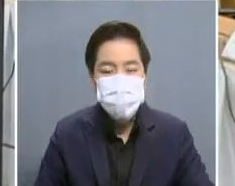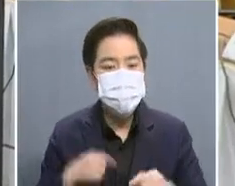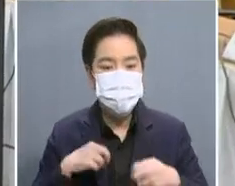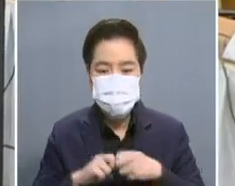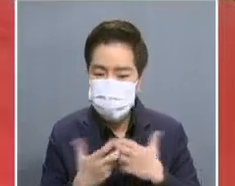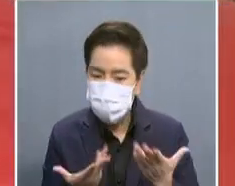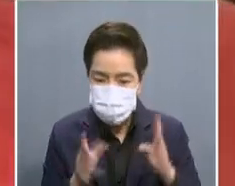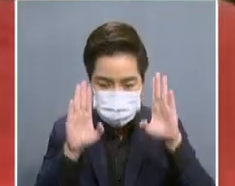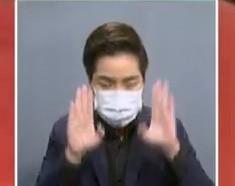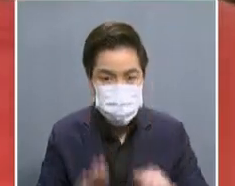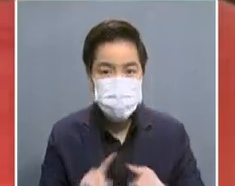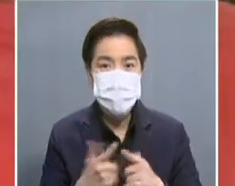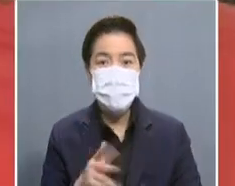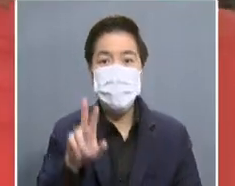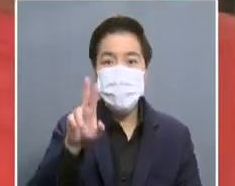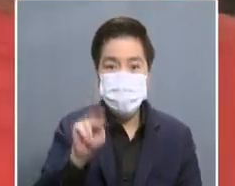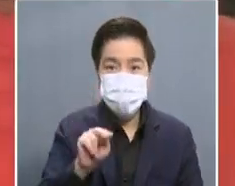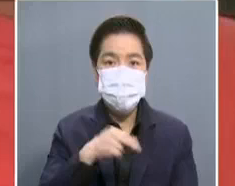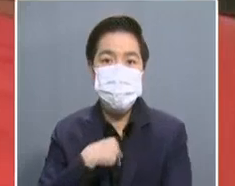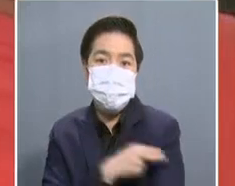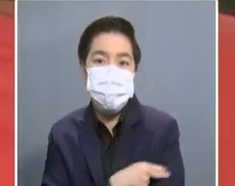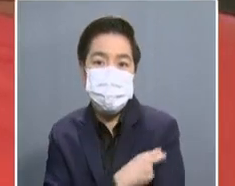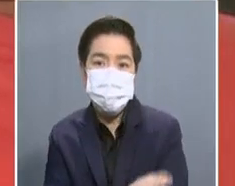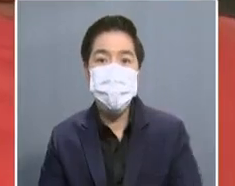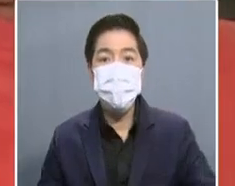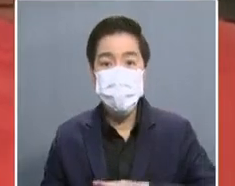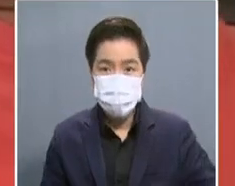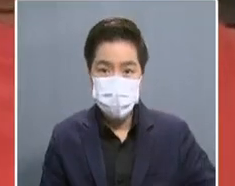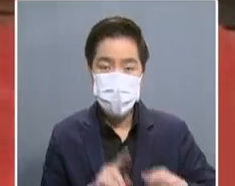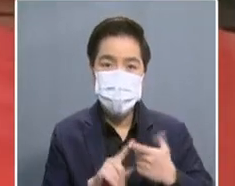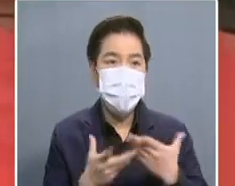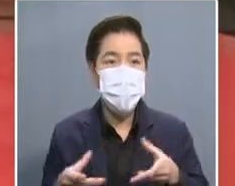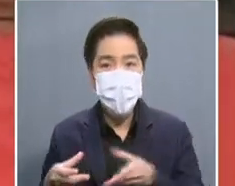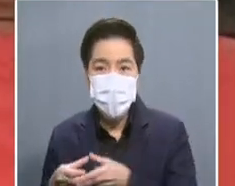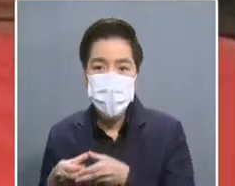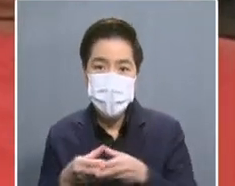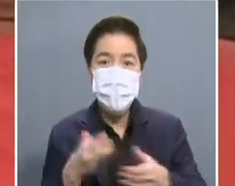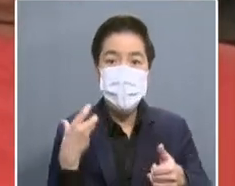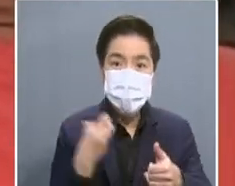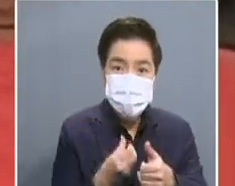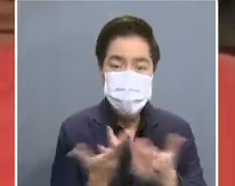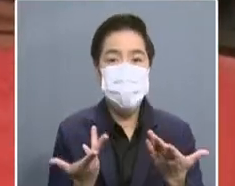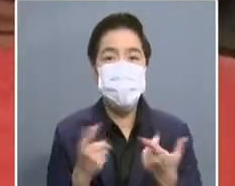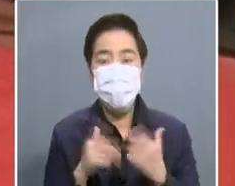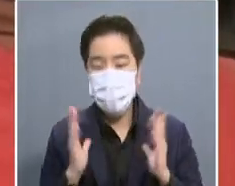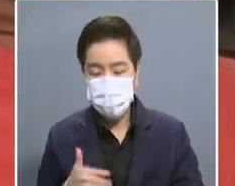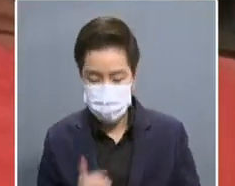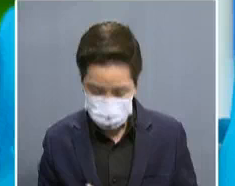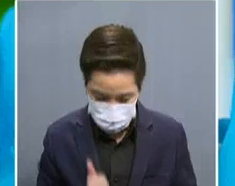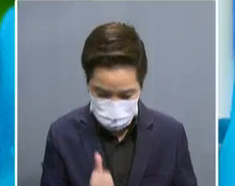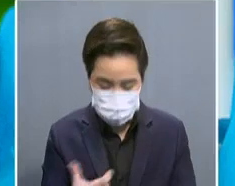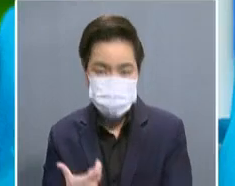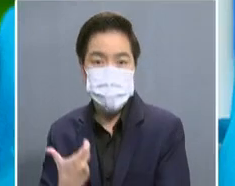จะเป็นรูปแบบการนัดผ่านหมอพร้อมการนำบุคลากรมาฉีดเป็นกลุ่มหรือว่าประชาชนที่จะเดินเข้ามารับการฉีดวัคซี